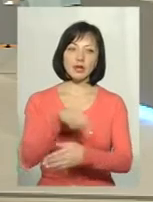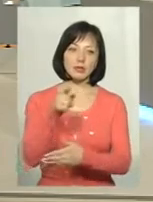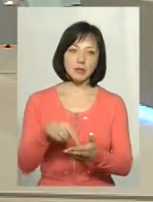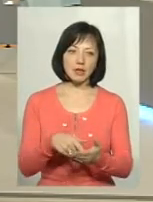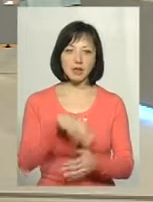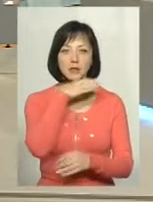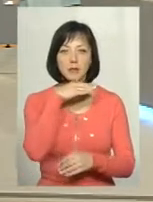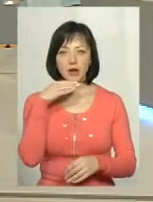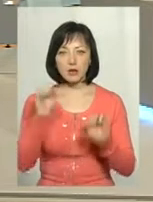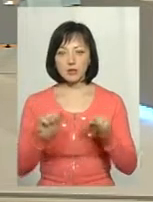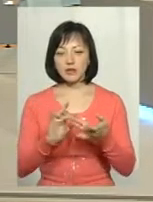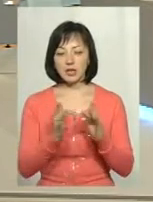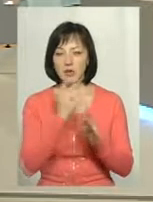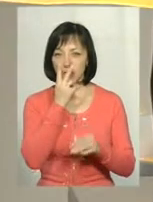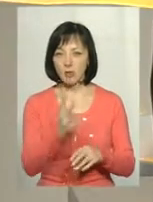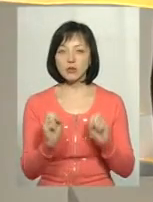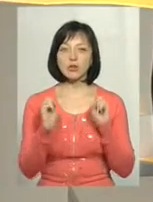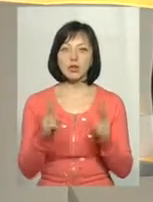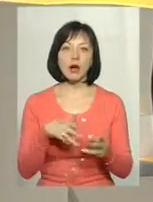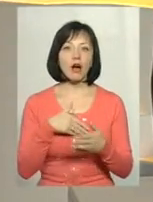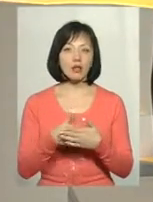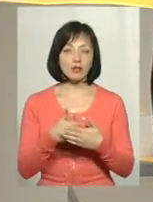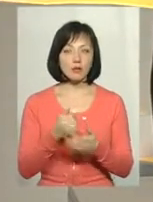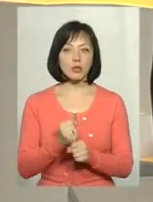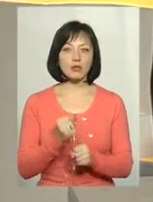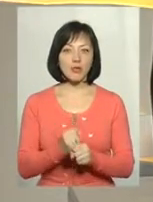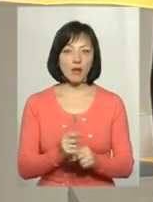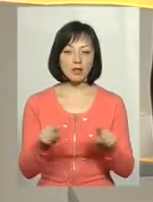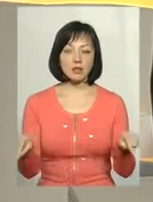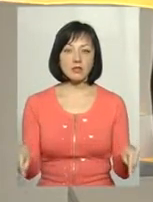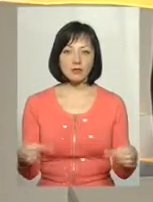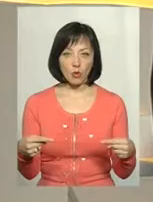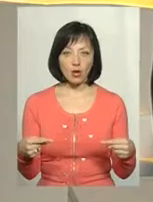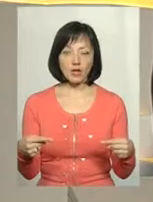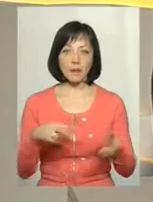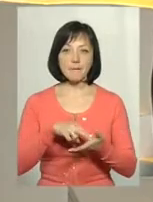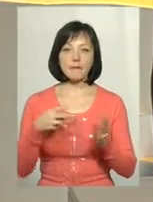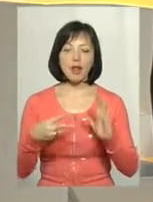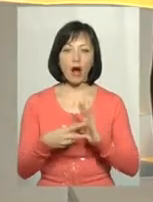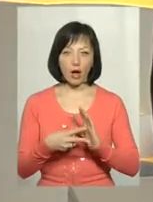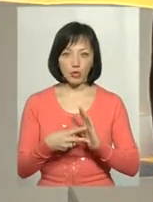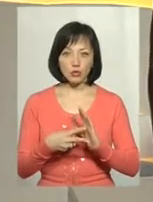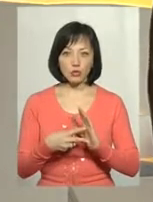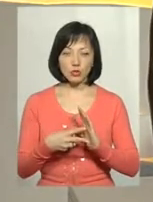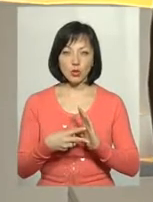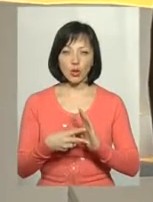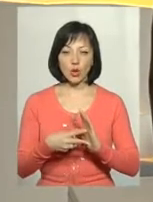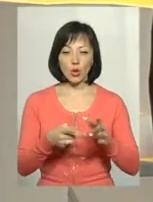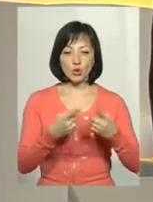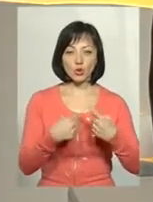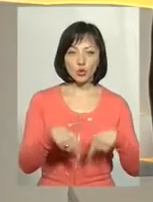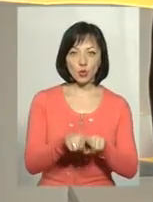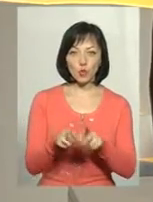можна і в соцмережах побачити, як активно працювали над створенням плану стратегії, плану